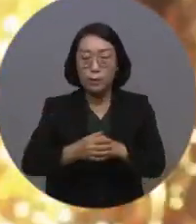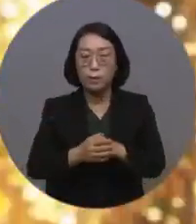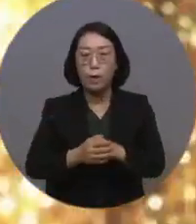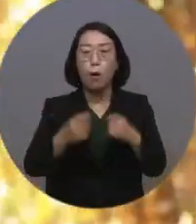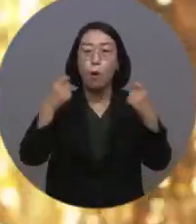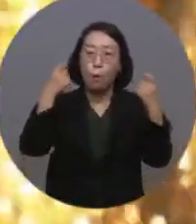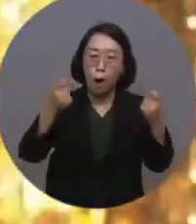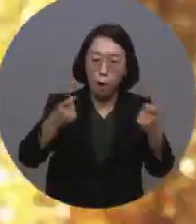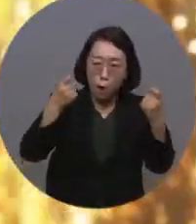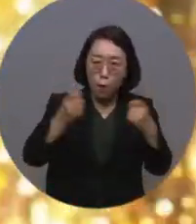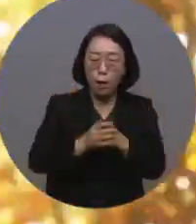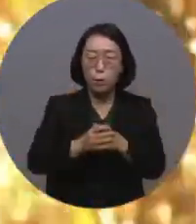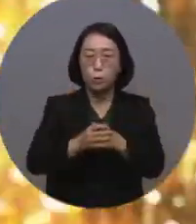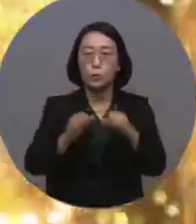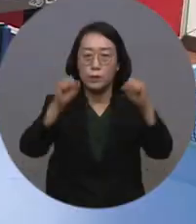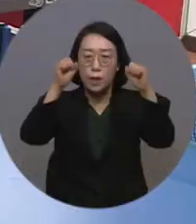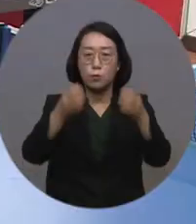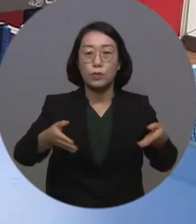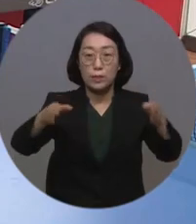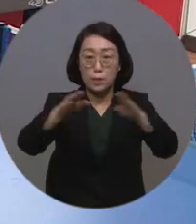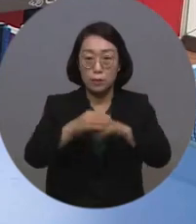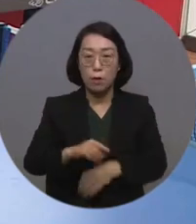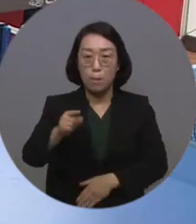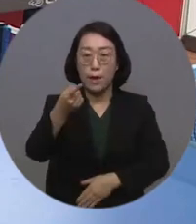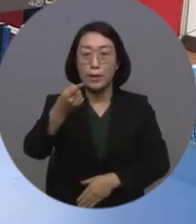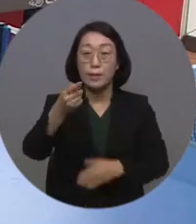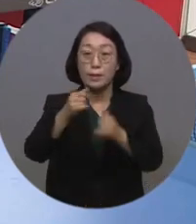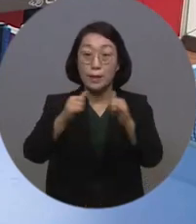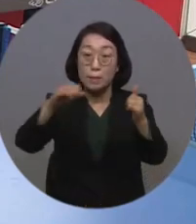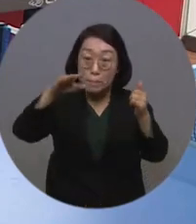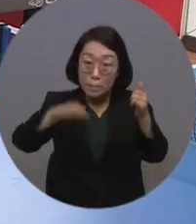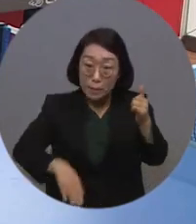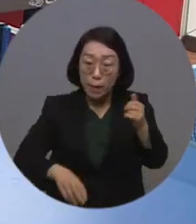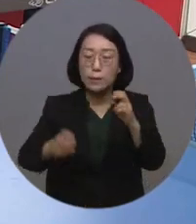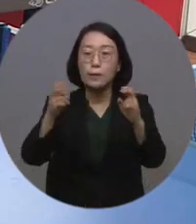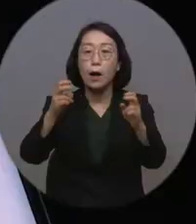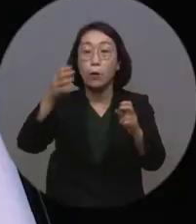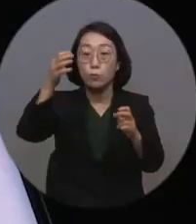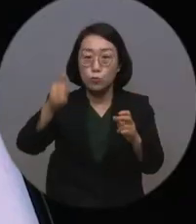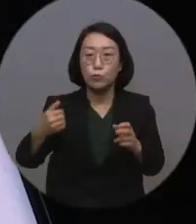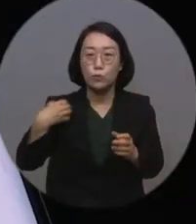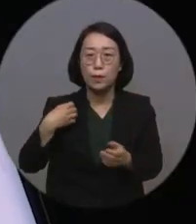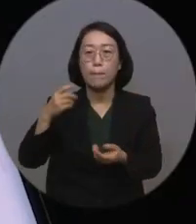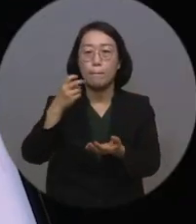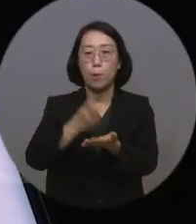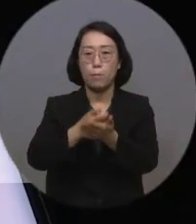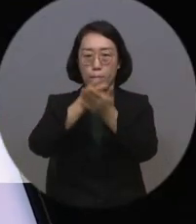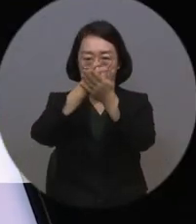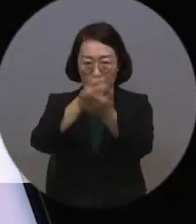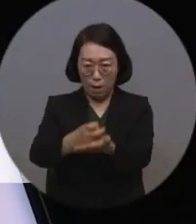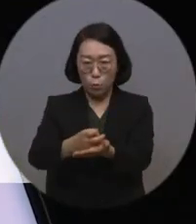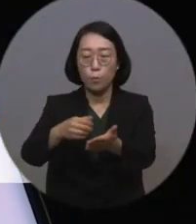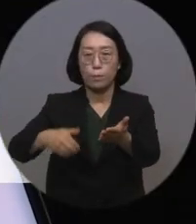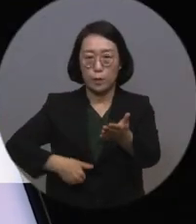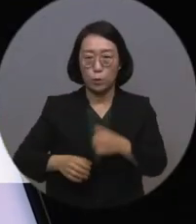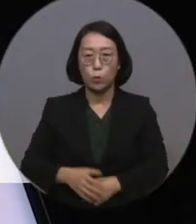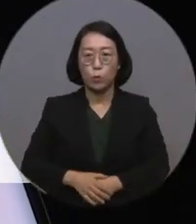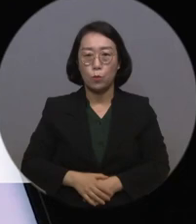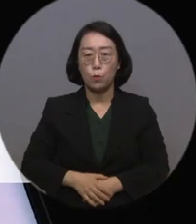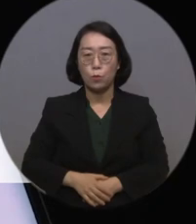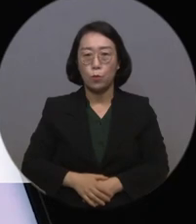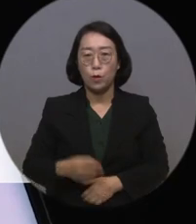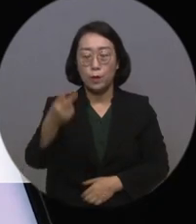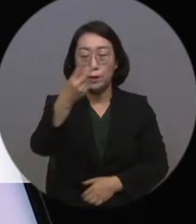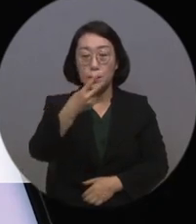관광사업자 체육시설 상시 백인 미만 사업주 대상이 됩니다 모바일앱 관련 조치는